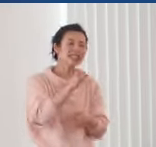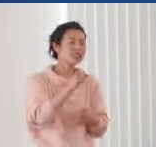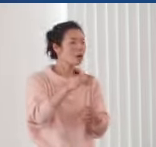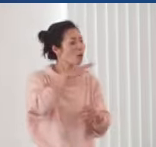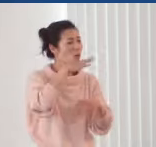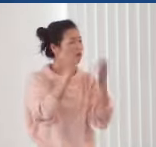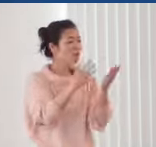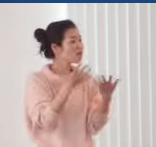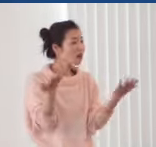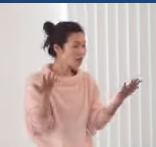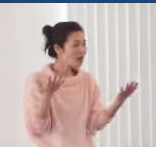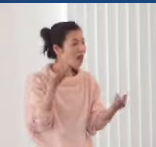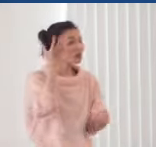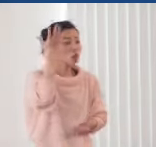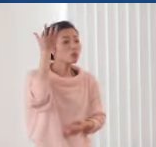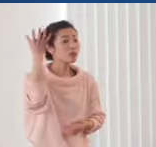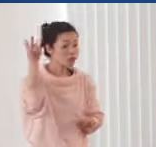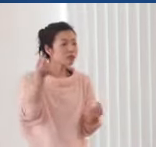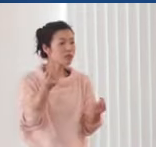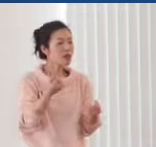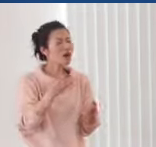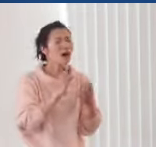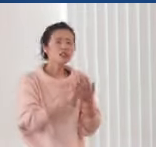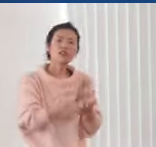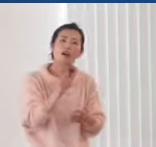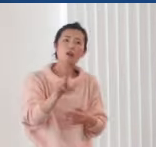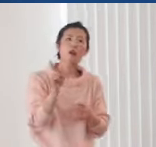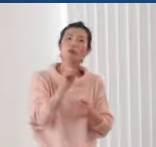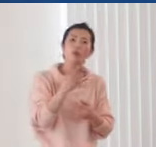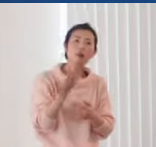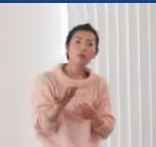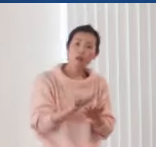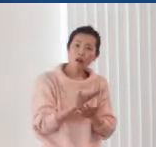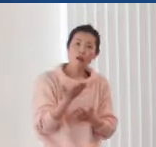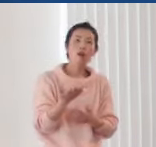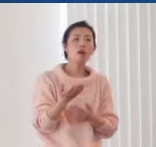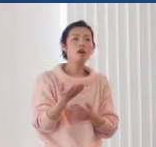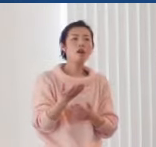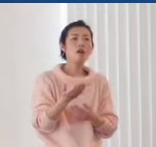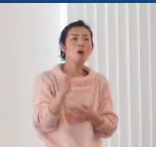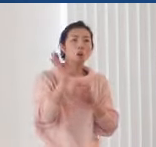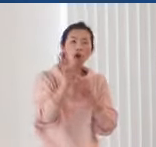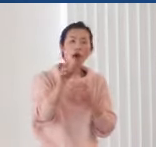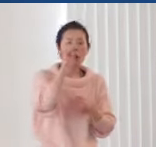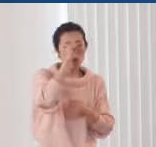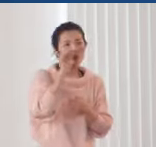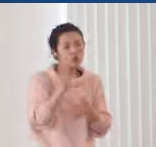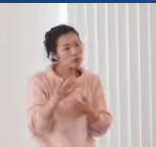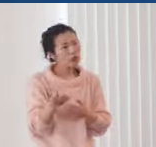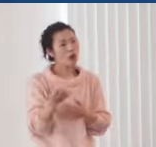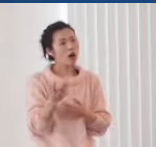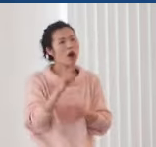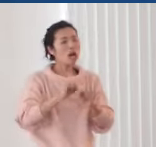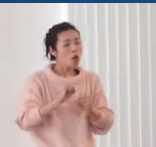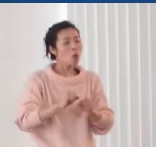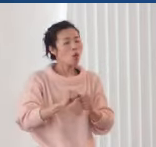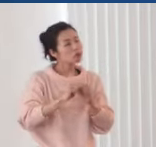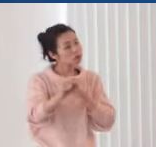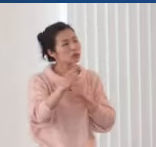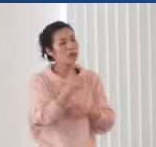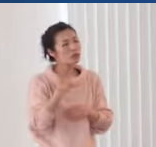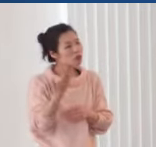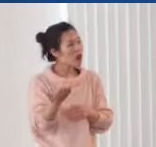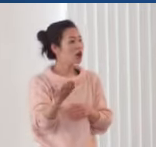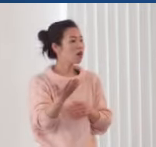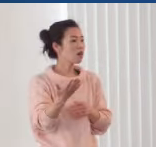わけですよ、ね、やっぱり死んだとどうなるだろうかとか、あるいはこの自分が生きている世界の外側はどうなっているんだろうかとか、ね、